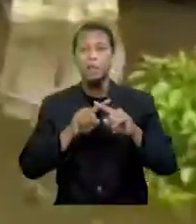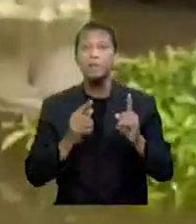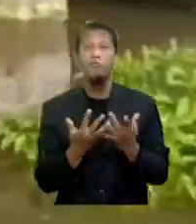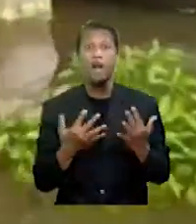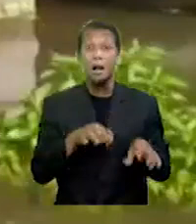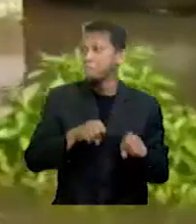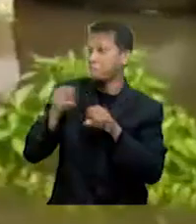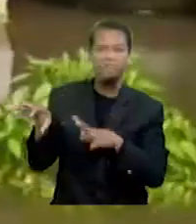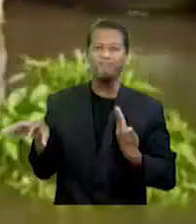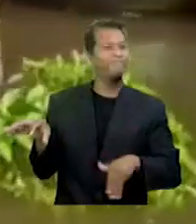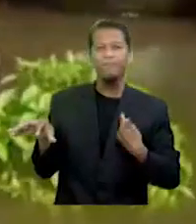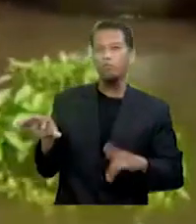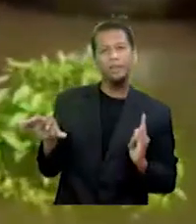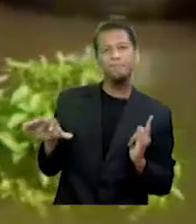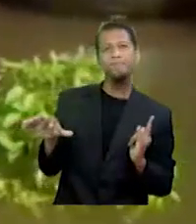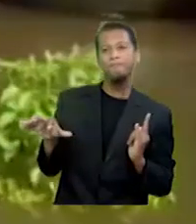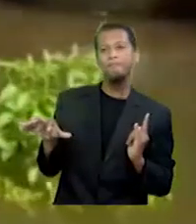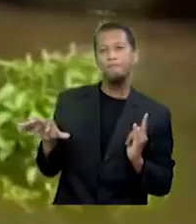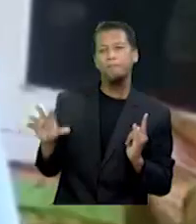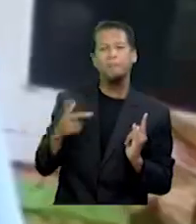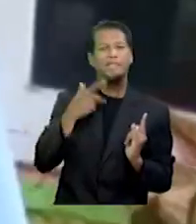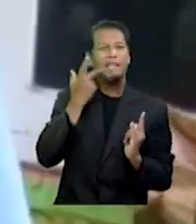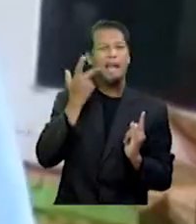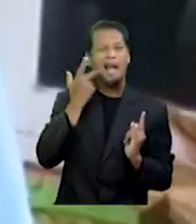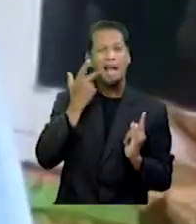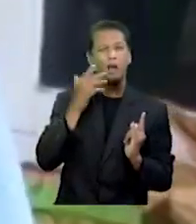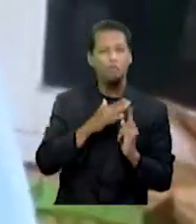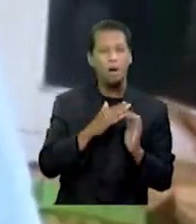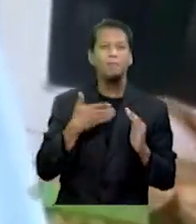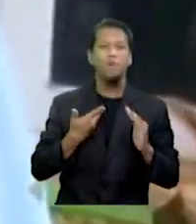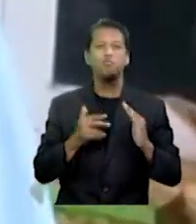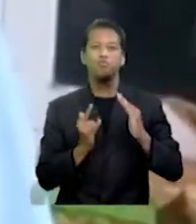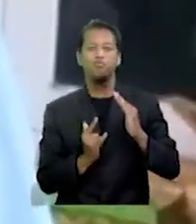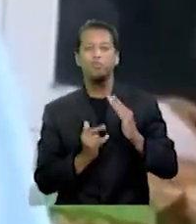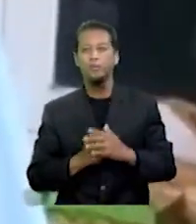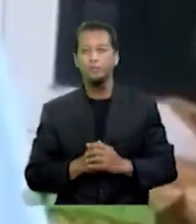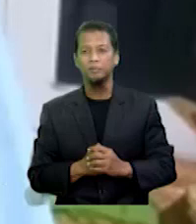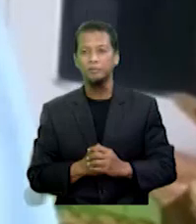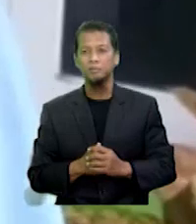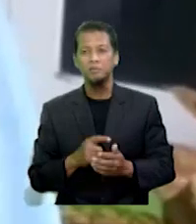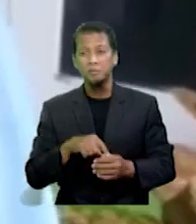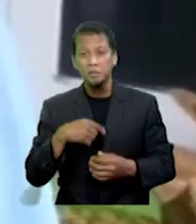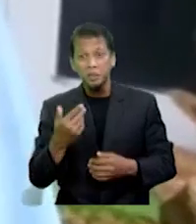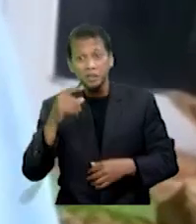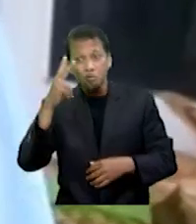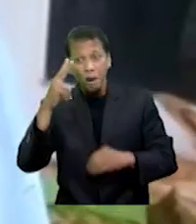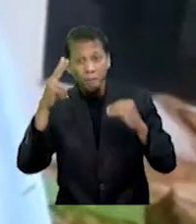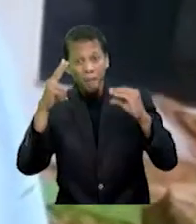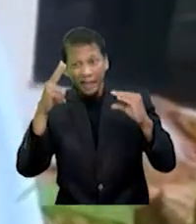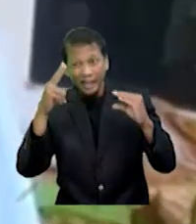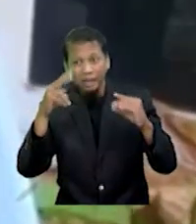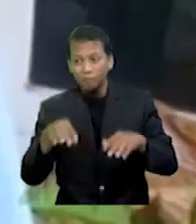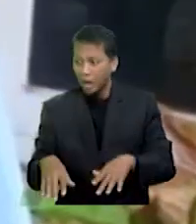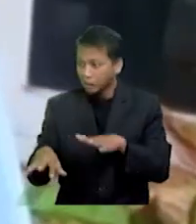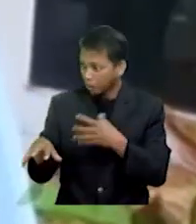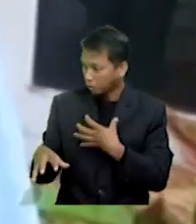memilih untuk bertahan di rumah untuk menjaga barang berharga. Dua pacar. Jam 2 ya? Terus ibu gimana? Apa kaget apa gimana?